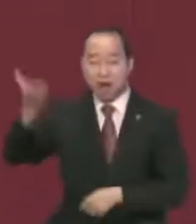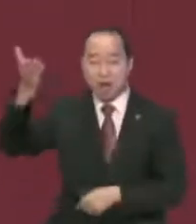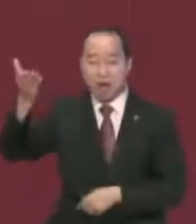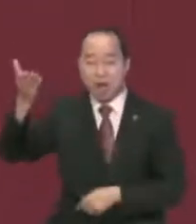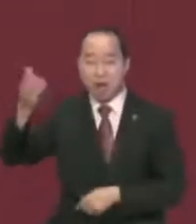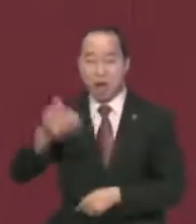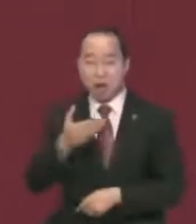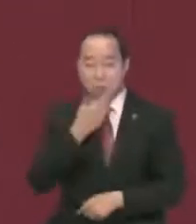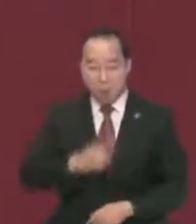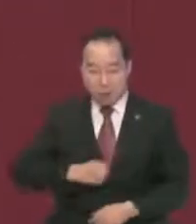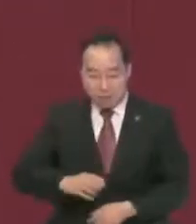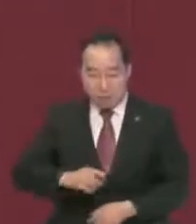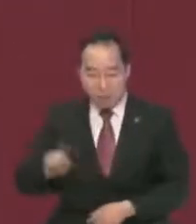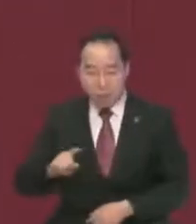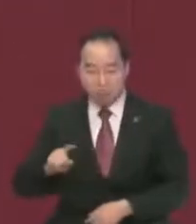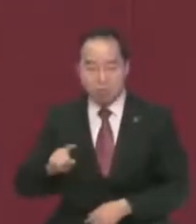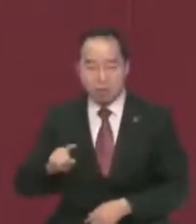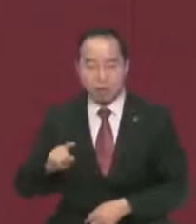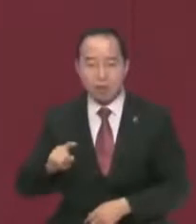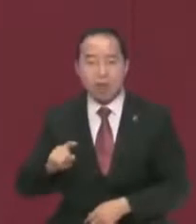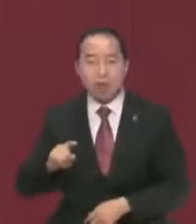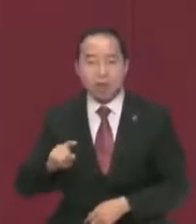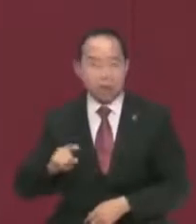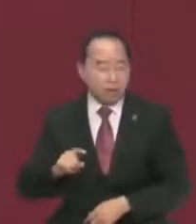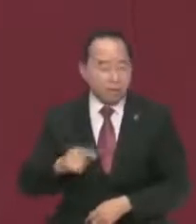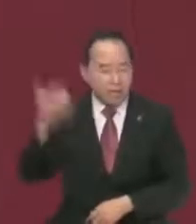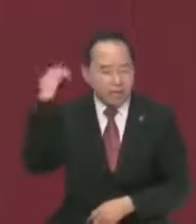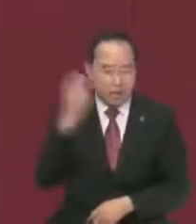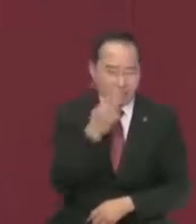복지국가는 모든 국민의 최저생활을 보장하는 국가입니다.